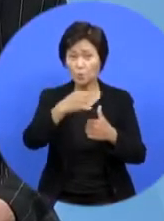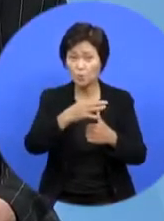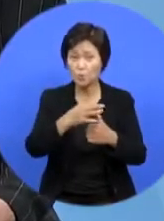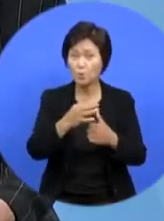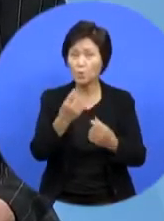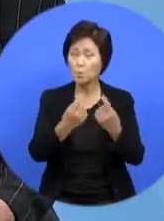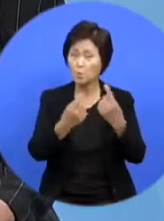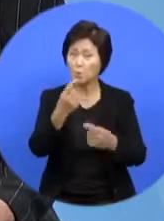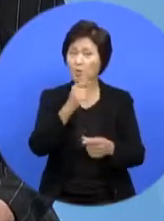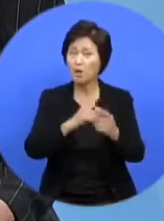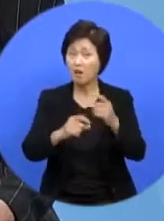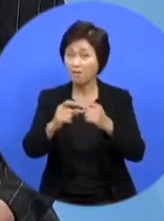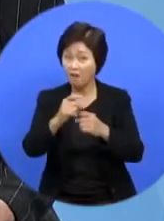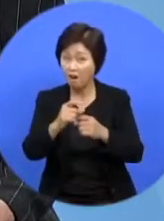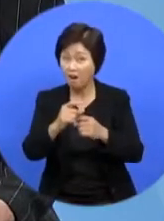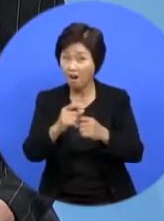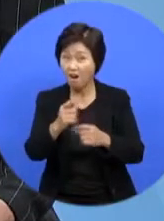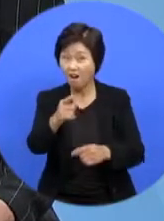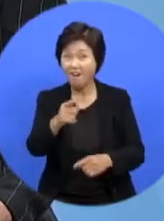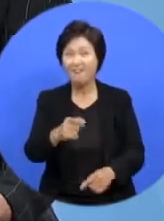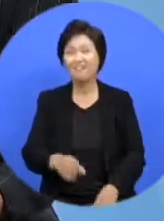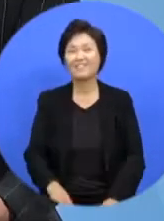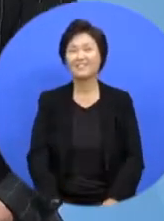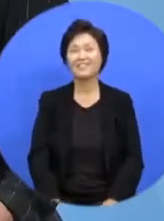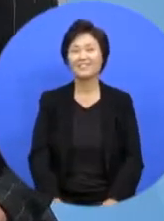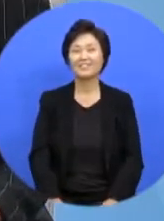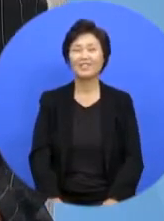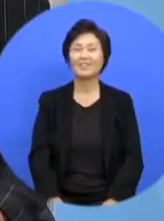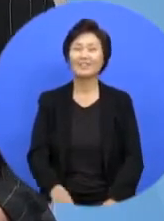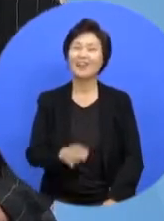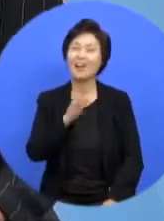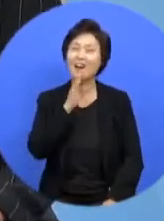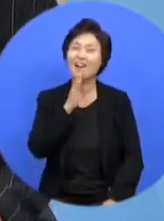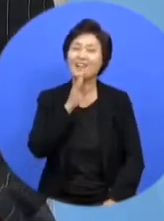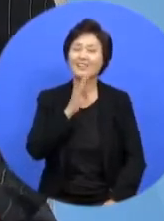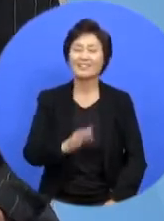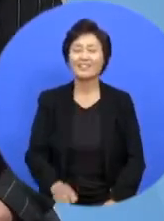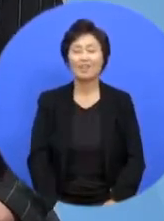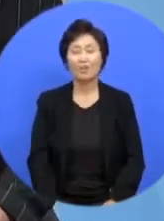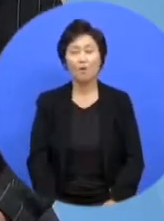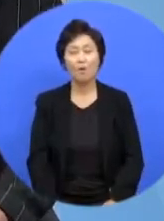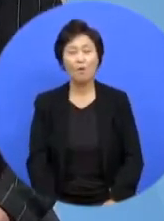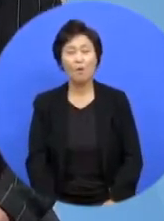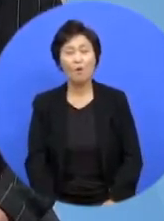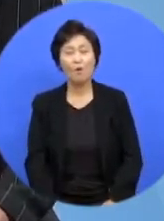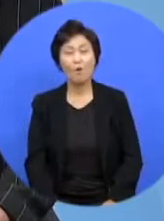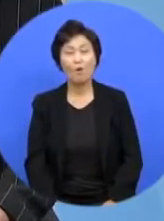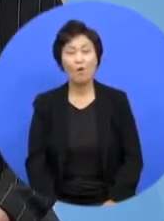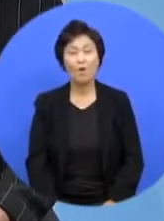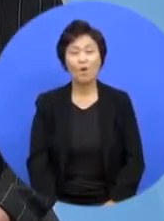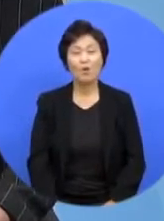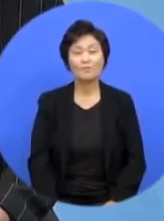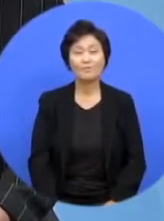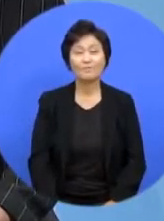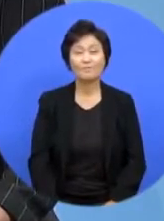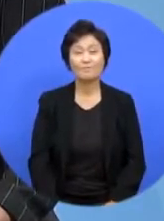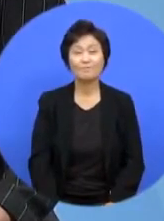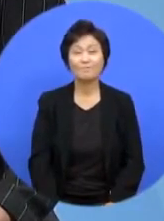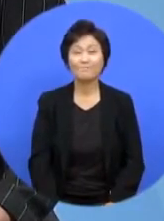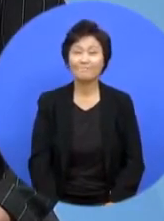예, 예. 그러나서 대학 수업료가 훨씬 더 센데. 네. 아니 그런 노하우가 어떻게 생겼어요, 아직, 선생님? 예, 뭐 그렇다고